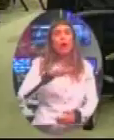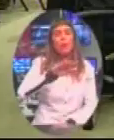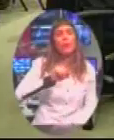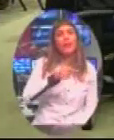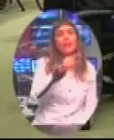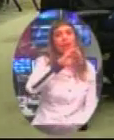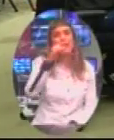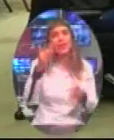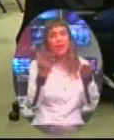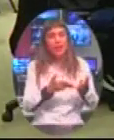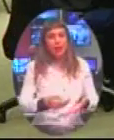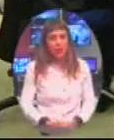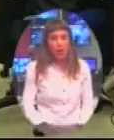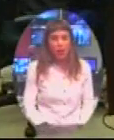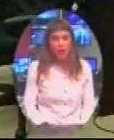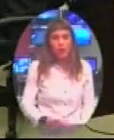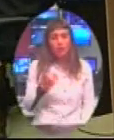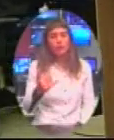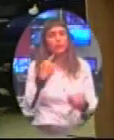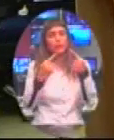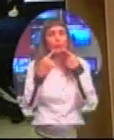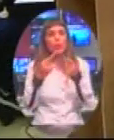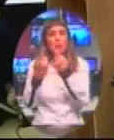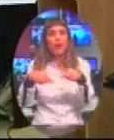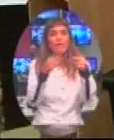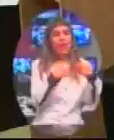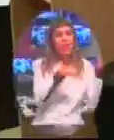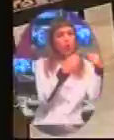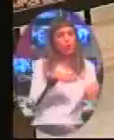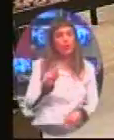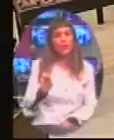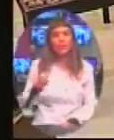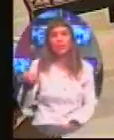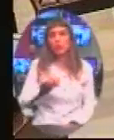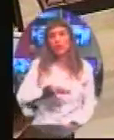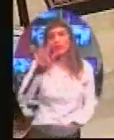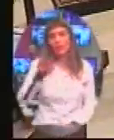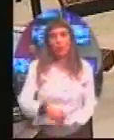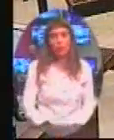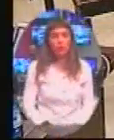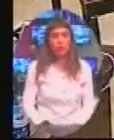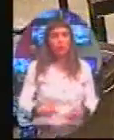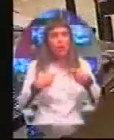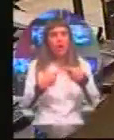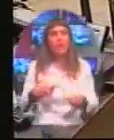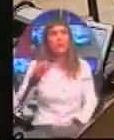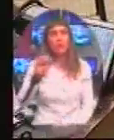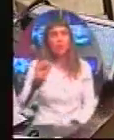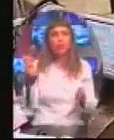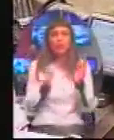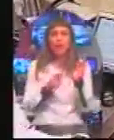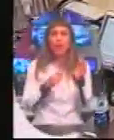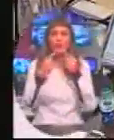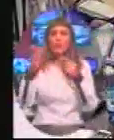והגליל. היום התקיימו מספר דיונים בוועדות הכנסת השונות בנושא הצפון. חבר הכנסת סמוטריץ' אף דרש דיון מהיר על